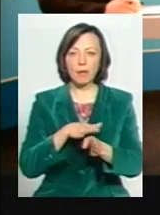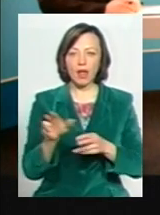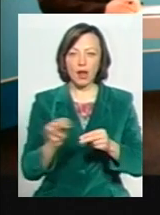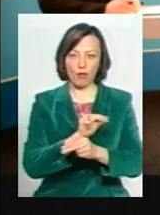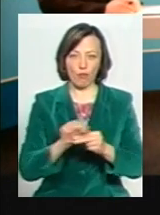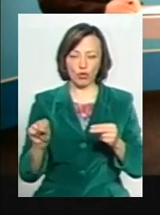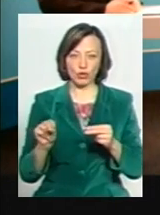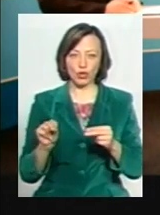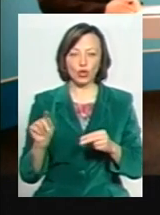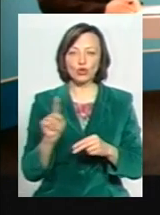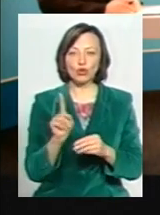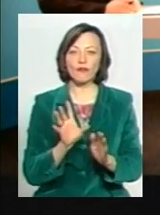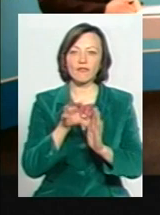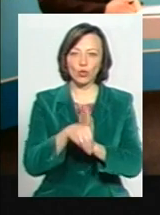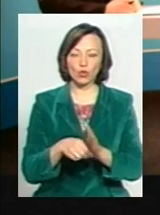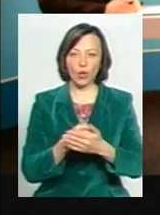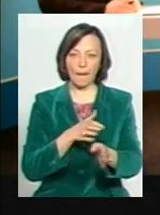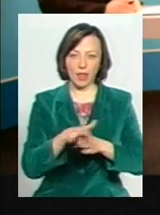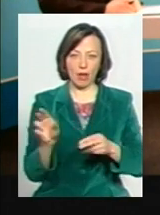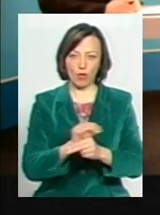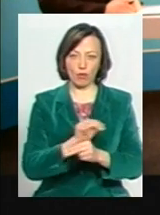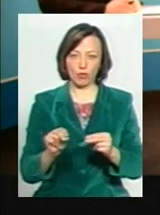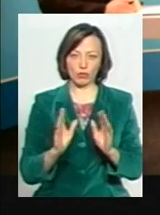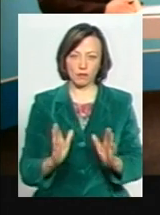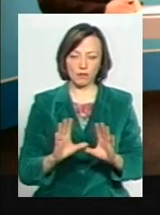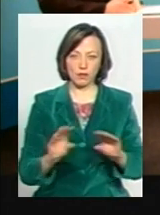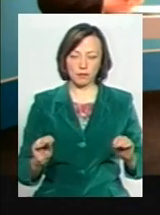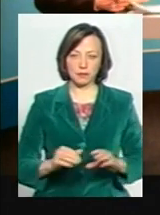тобто то, що відноситься до капітального ремонту безпосередньо.